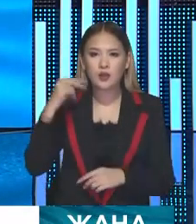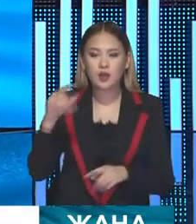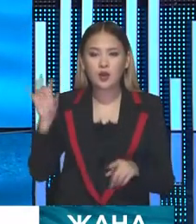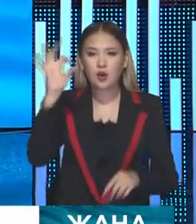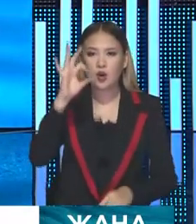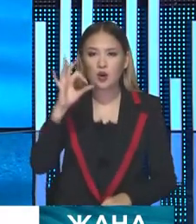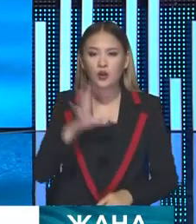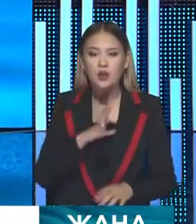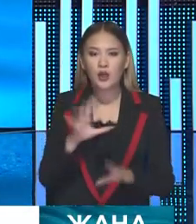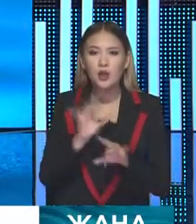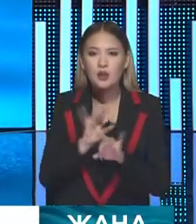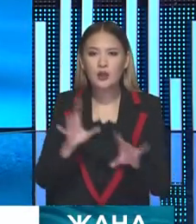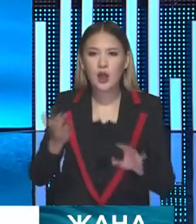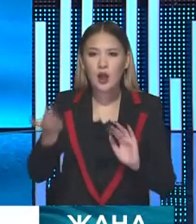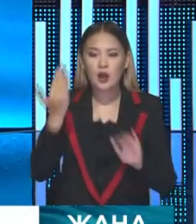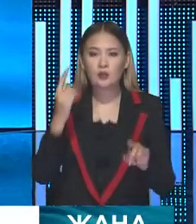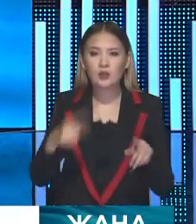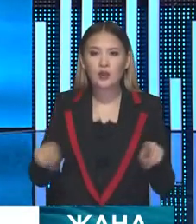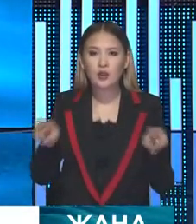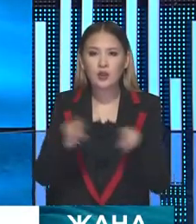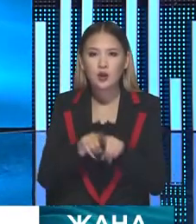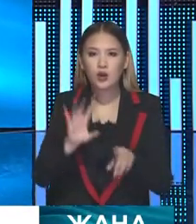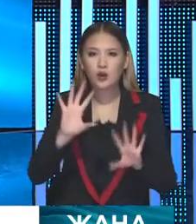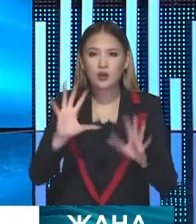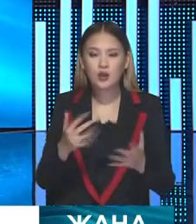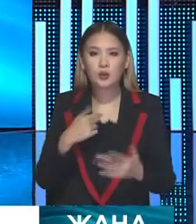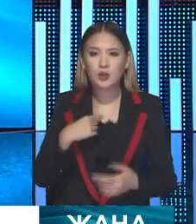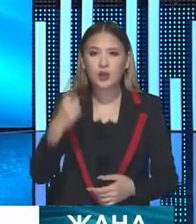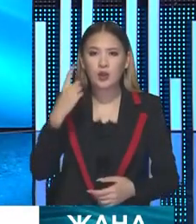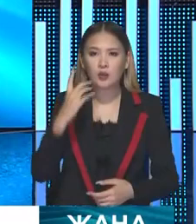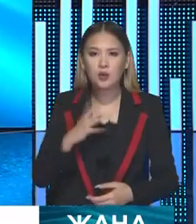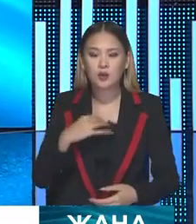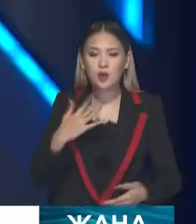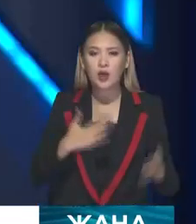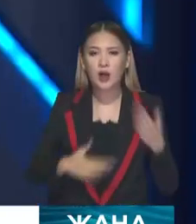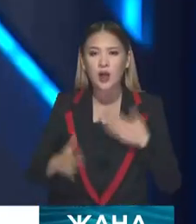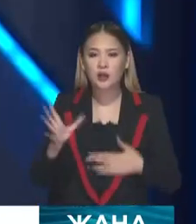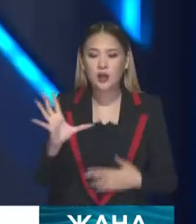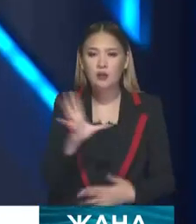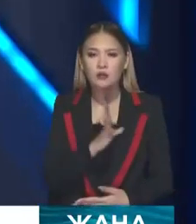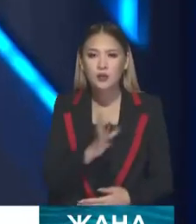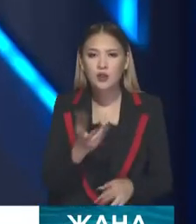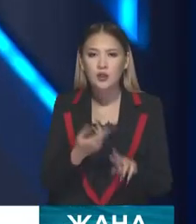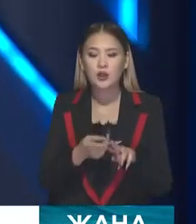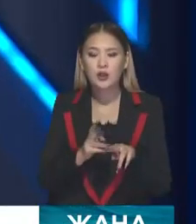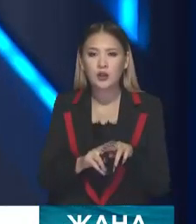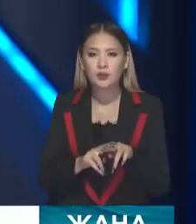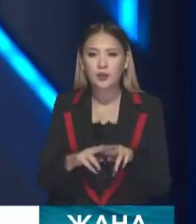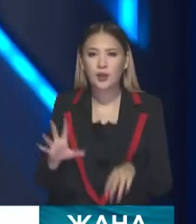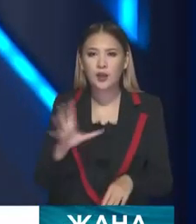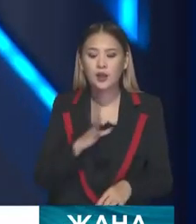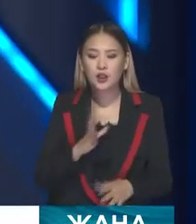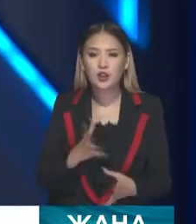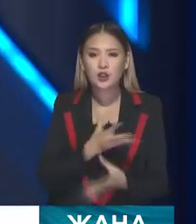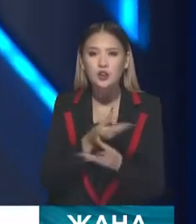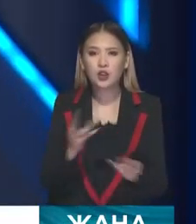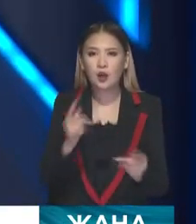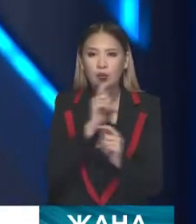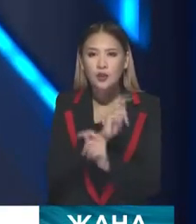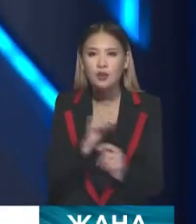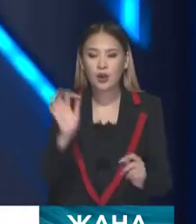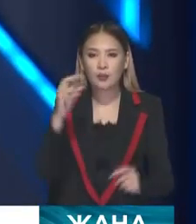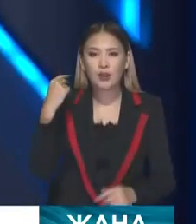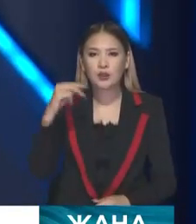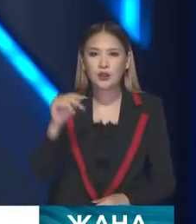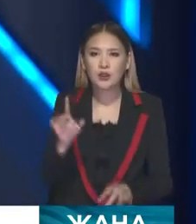Егер де бұрынғыдай нақтылан болса қолдан біз мен соны естіген кезде мен өте қуандым. Өйткені бұл инженерлерге деген жақсы сыйлық. Президент бұны түсініп отыр.